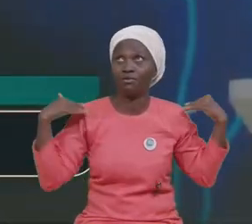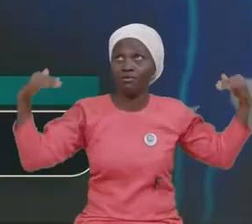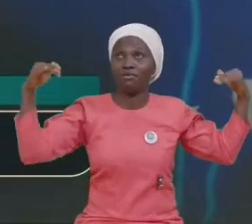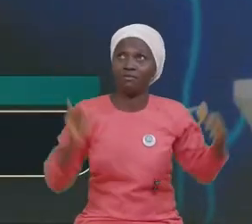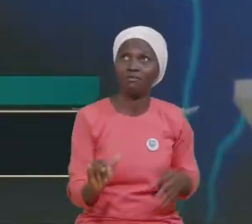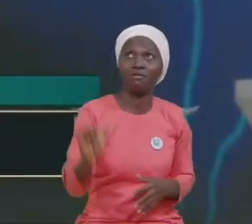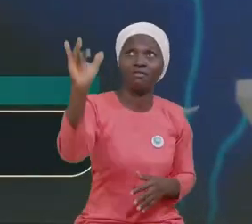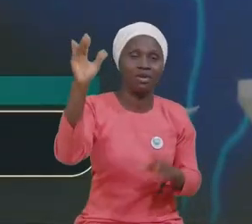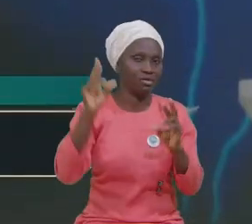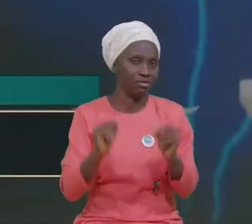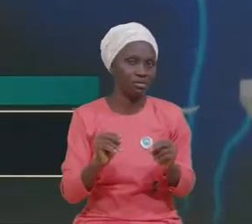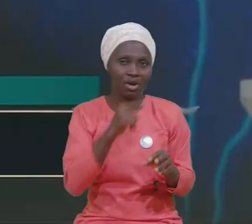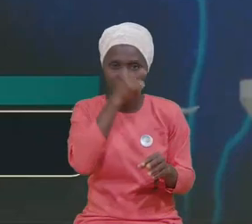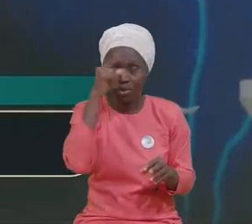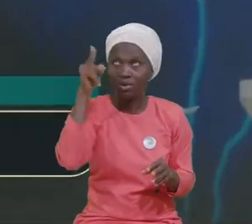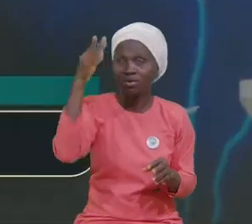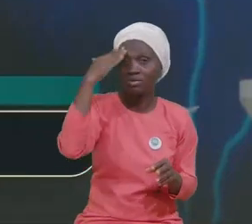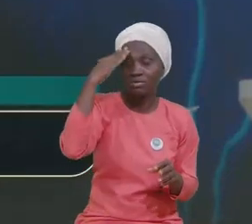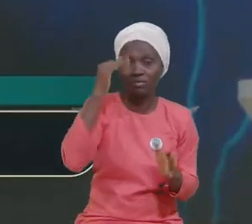Parce qu'il sait que le poisson